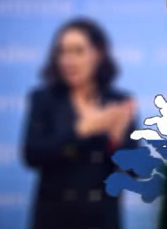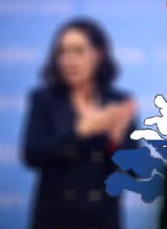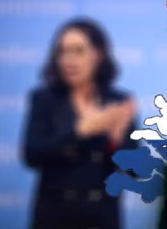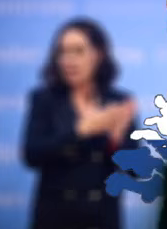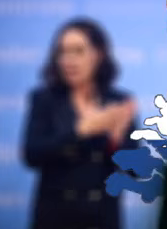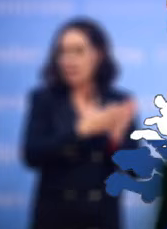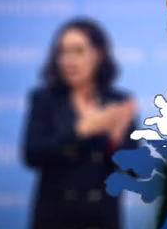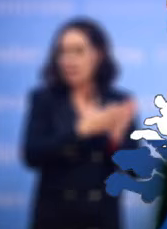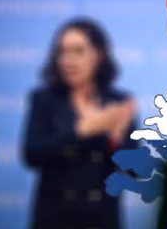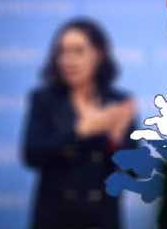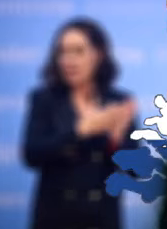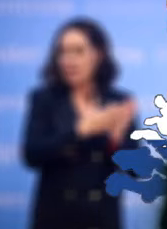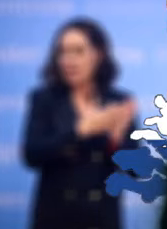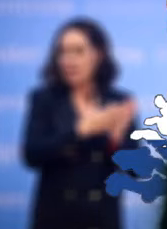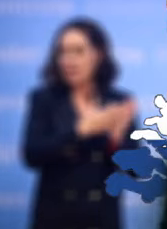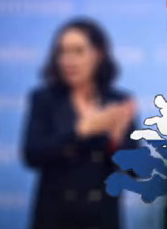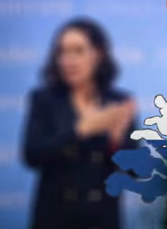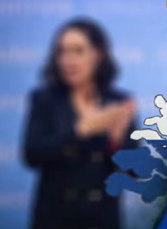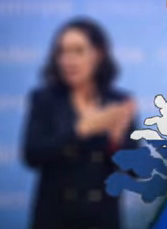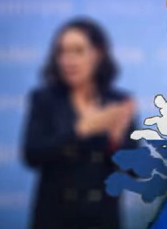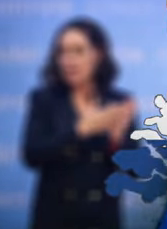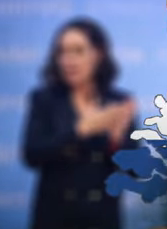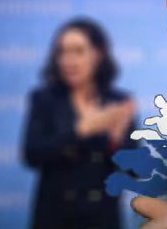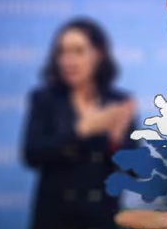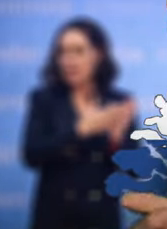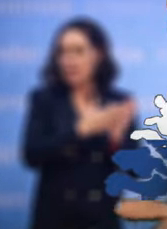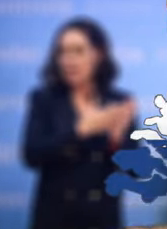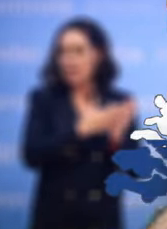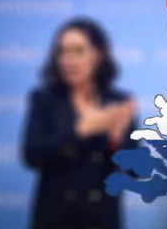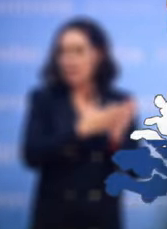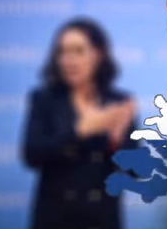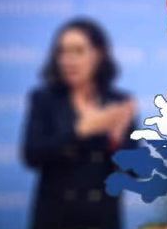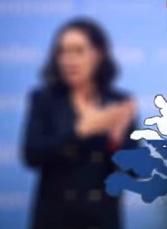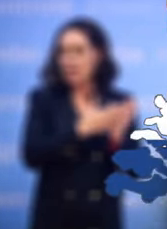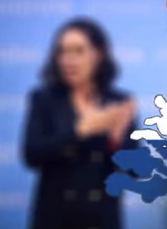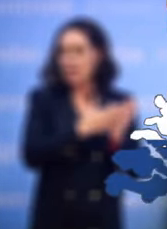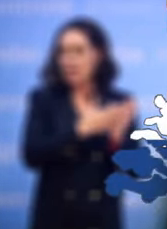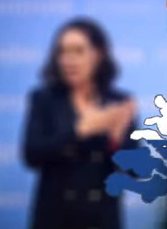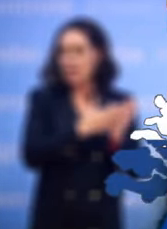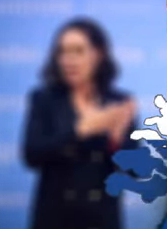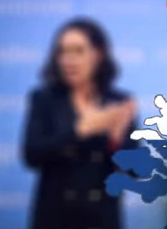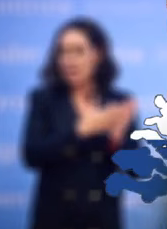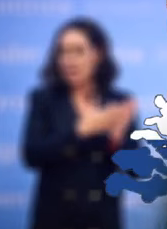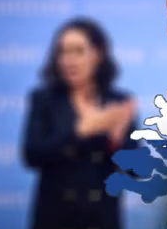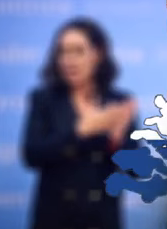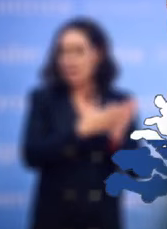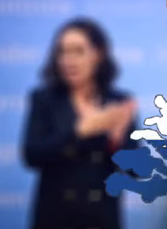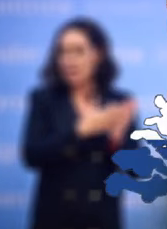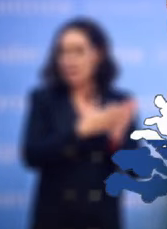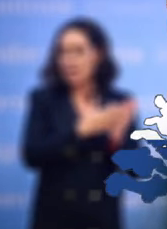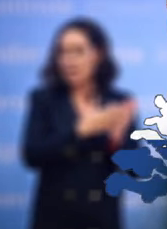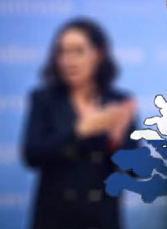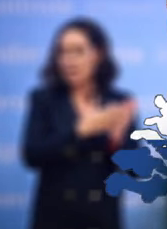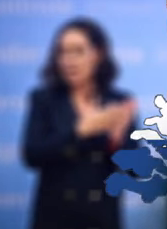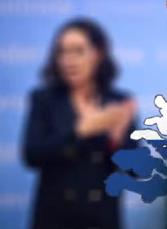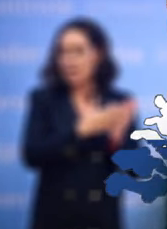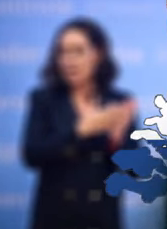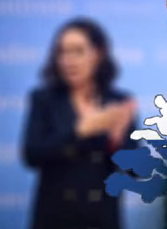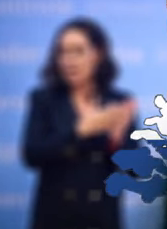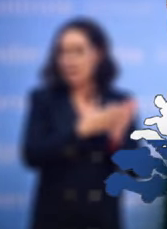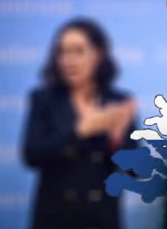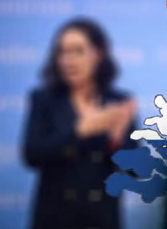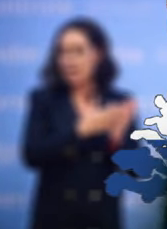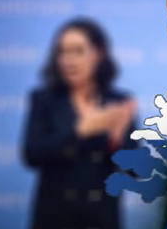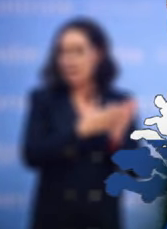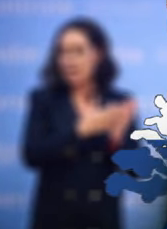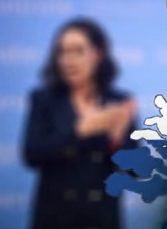daar baalde ik echt enorm van. Want ja, kerst. Want ik kon vorig jaar ook niet met kerst uit eten.